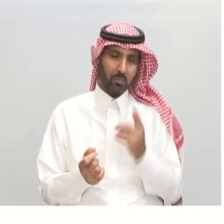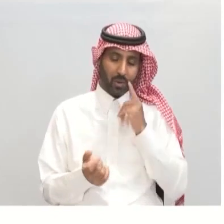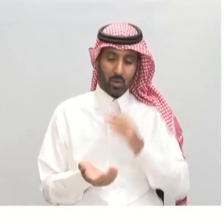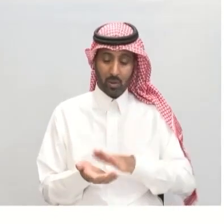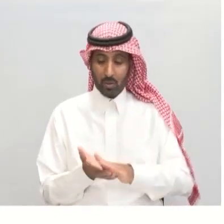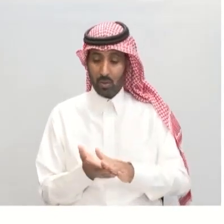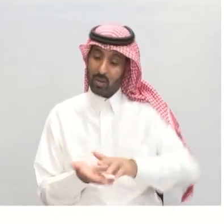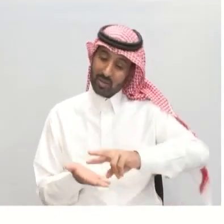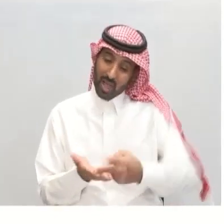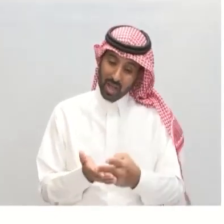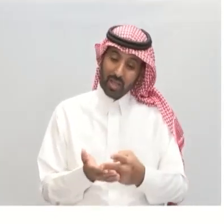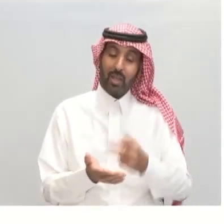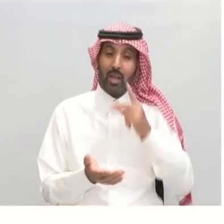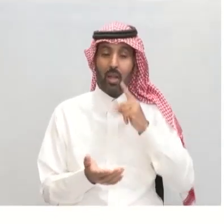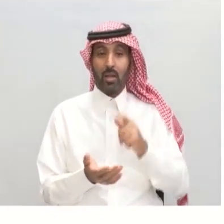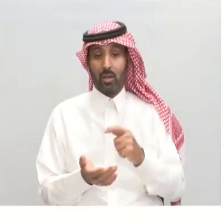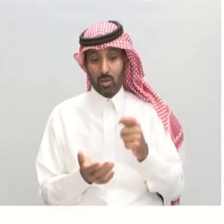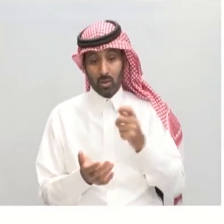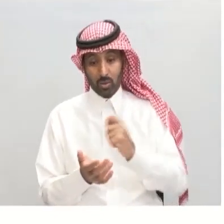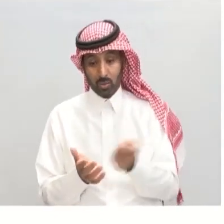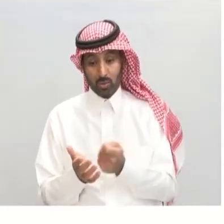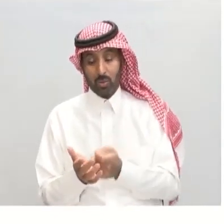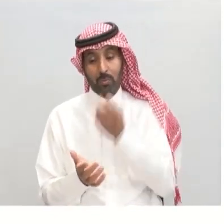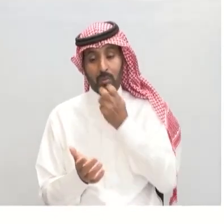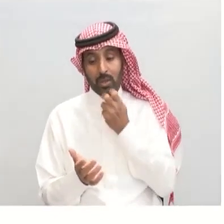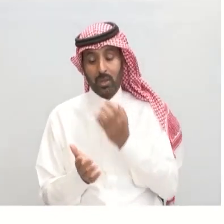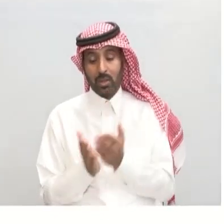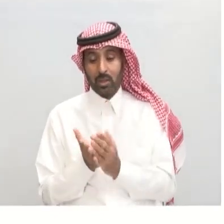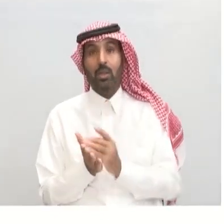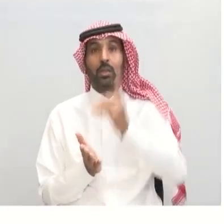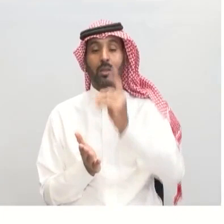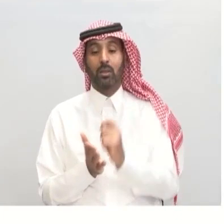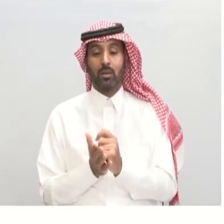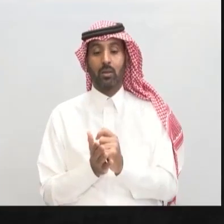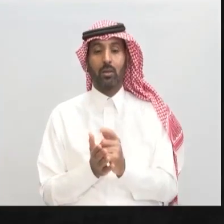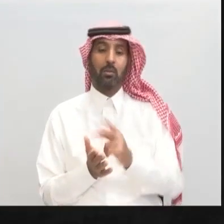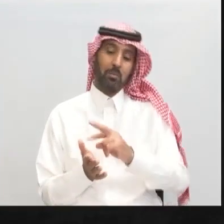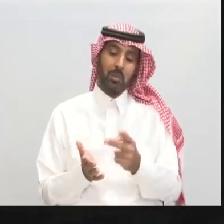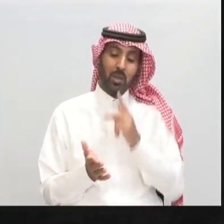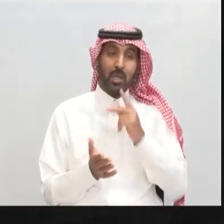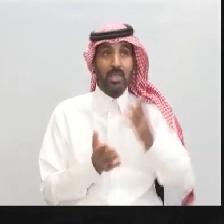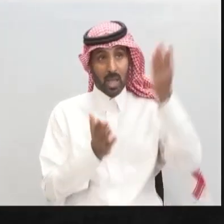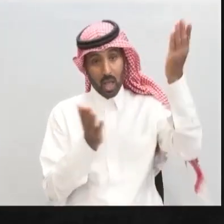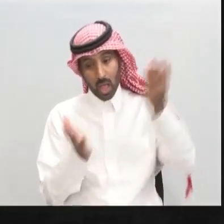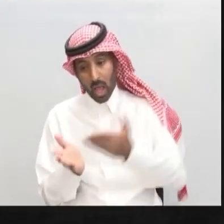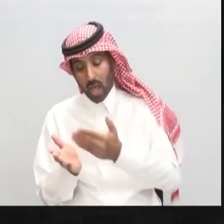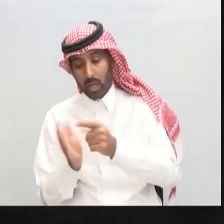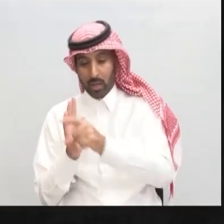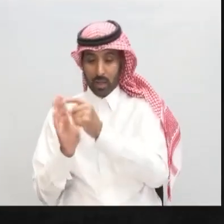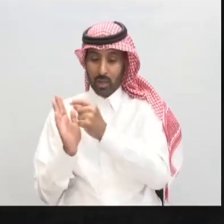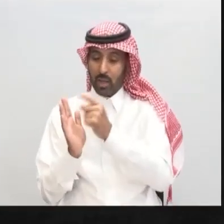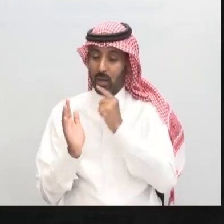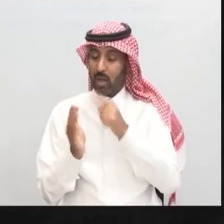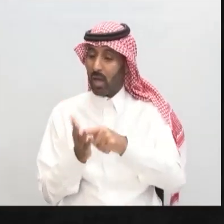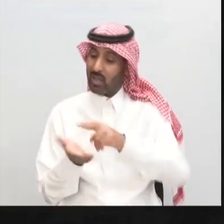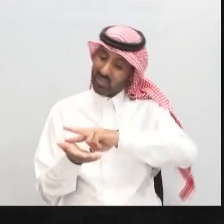للاحكام والتلاوه لو كتبنا القران وكتب في عهده عليه الصلاه والسلام القران ربما تنزل ايه بعد ذلك متاخره